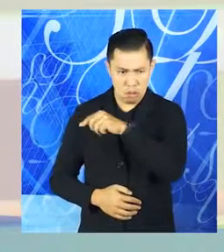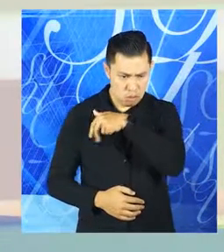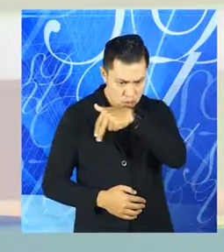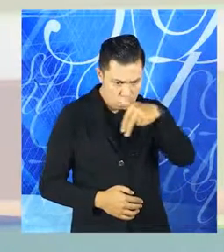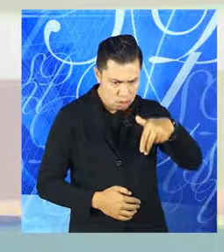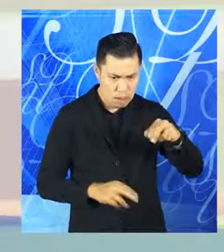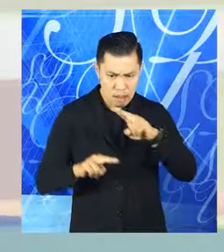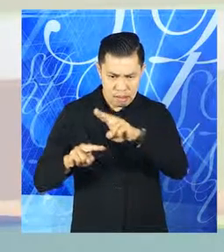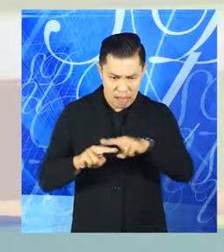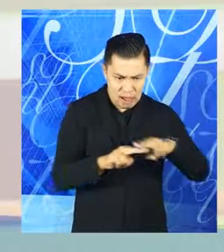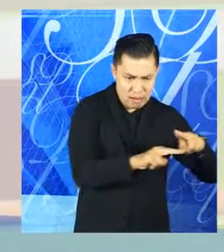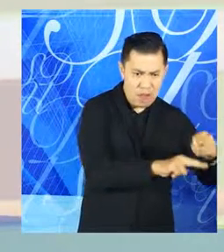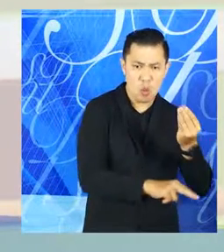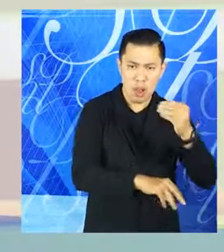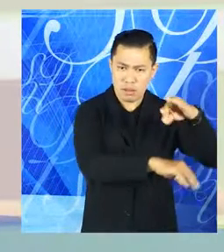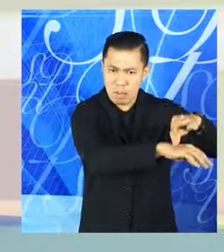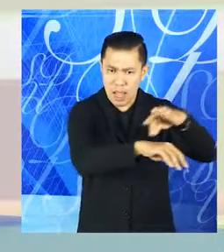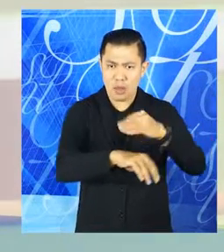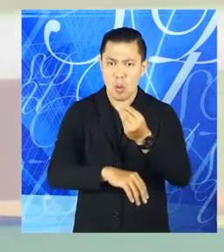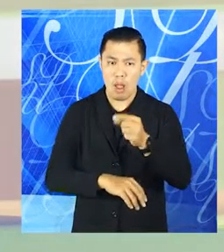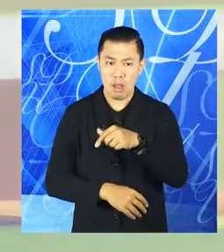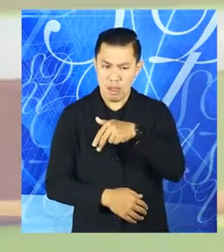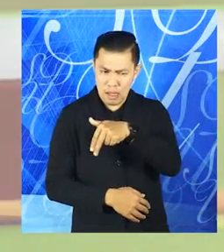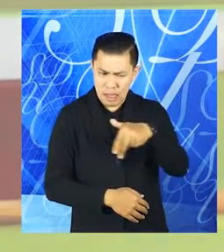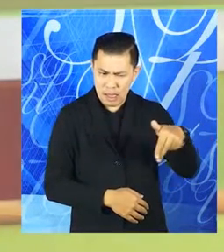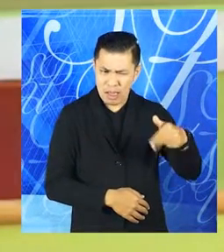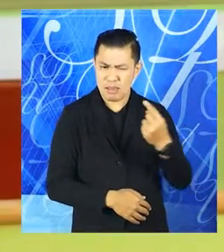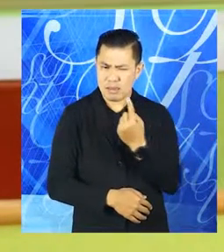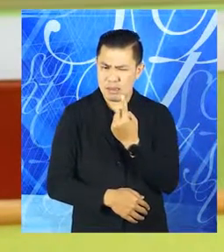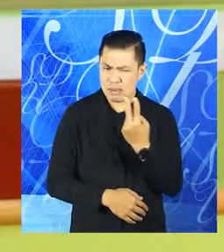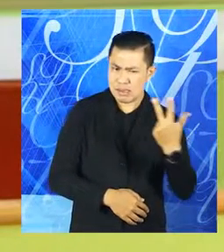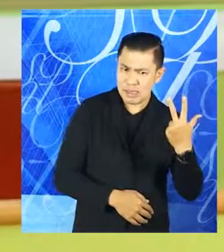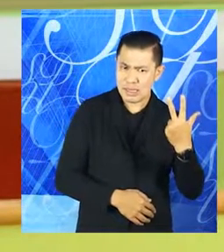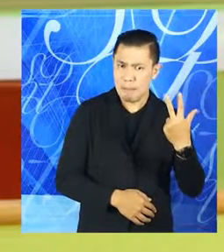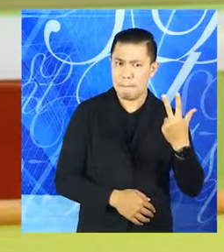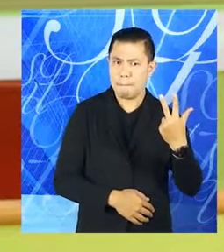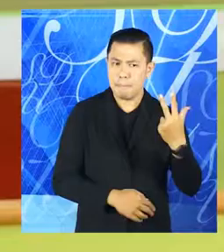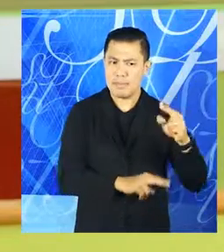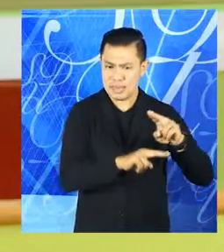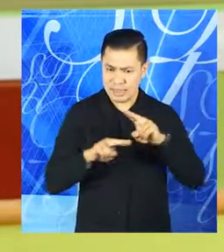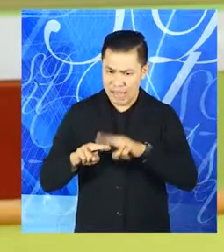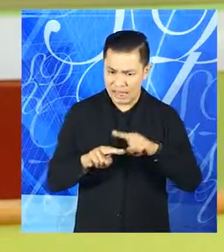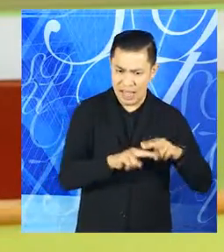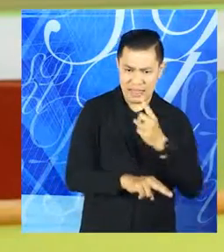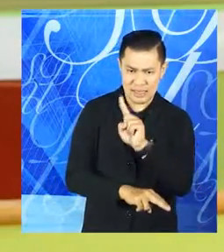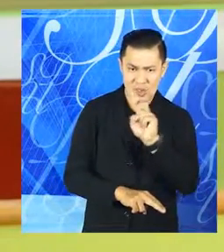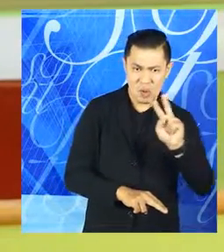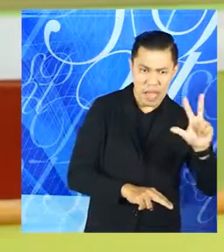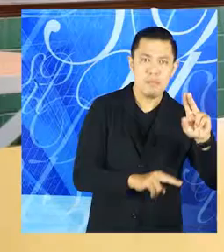นั่งเก้าอี้ณตำแหน่งใดเช่นเดินเข้าไปอีก3ที่นั่งจึงจะมีเก้